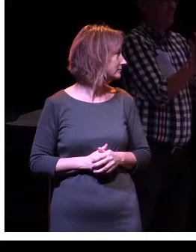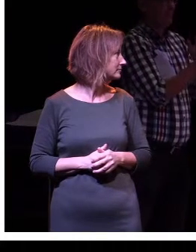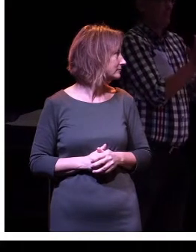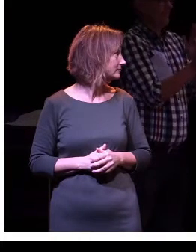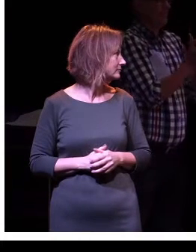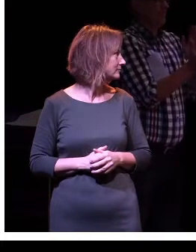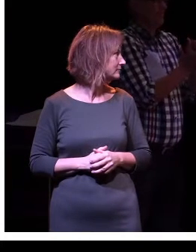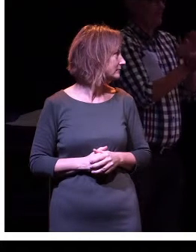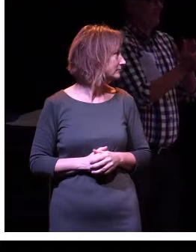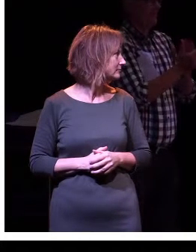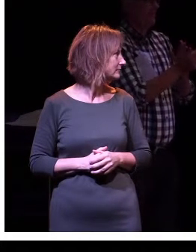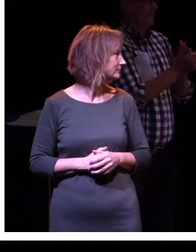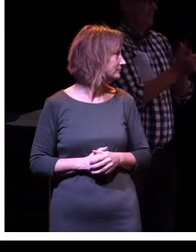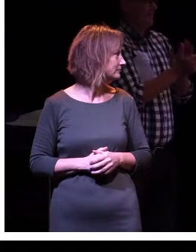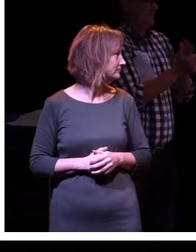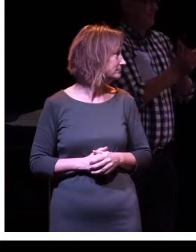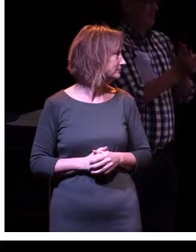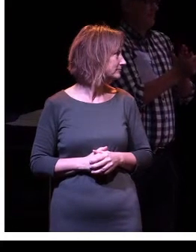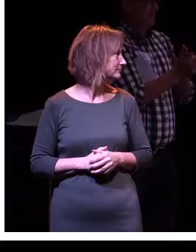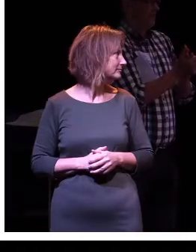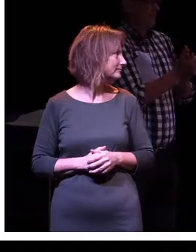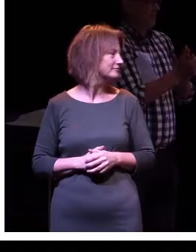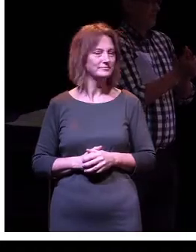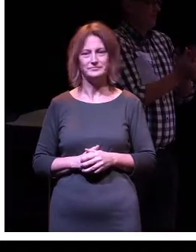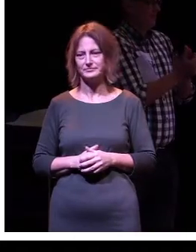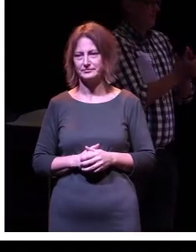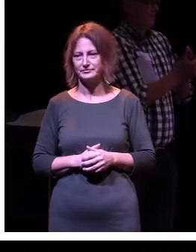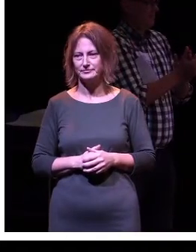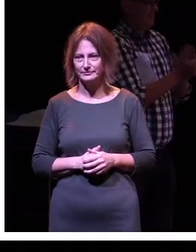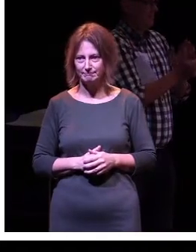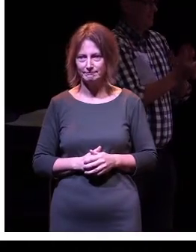så en applåd. Här kommer ditt paraply.